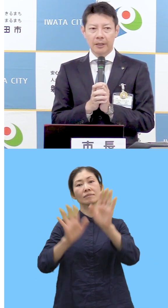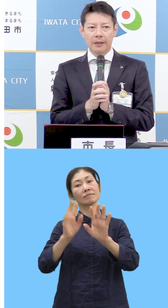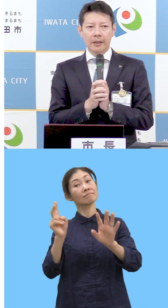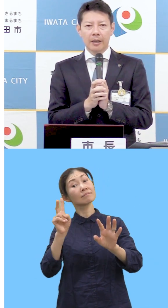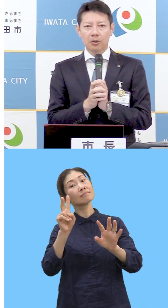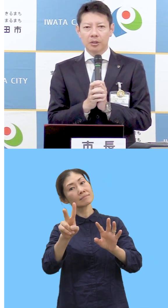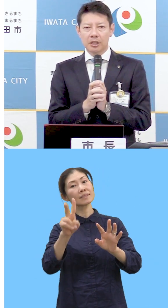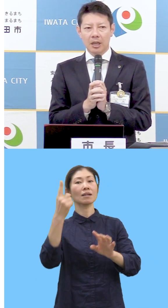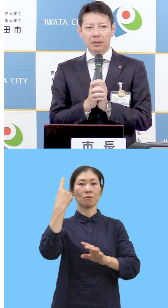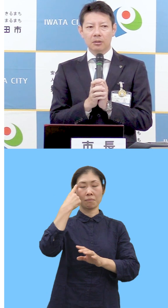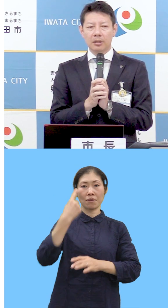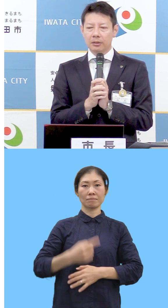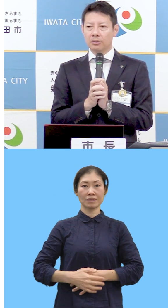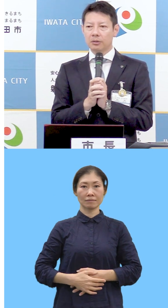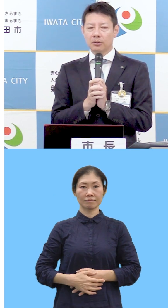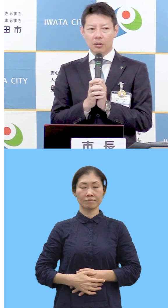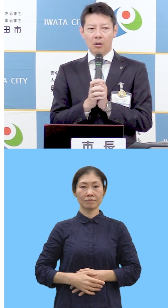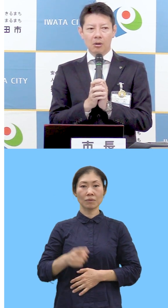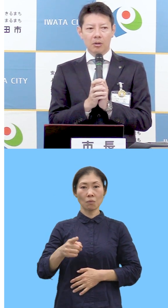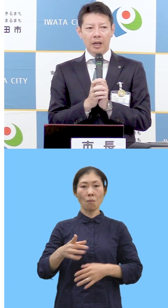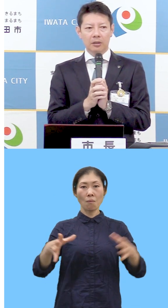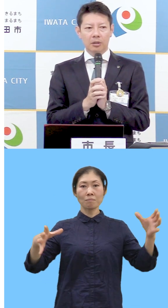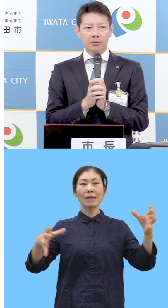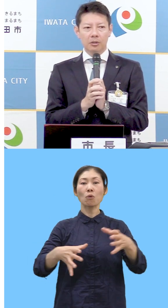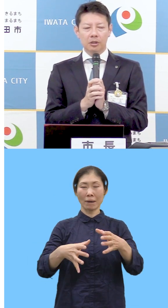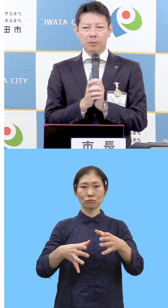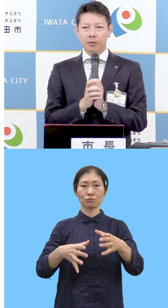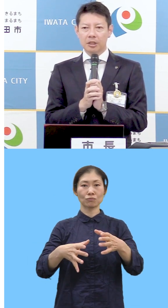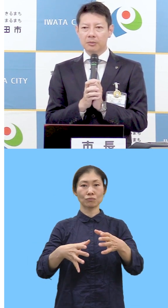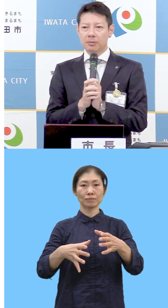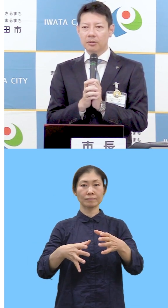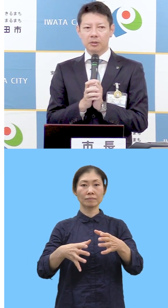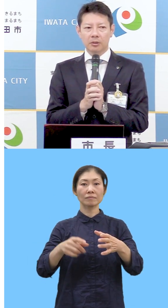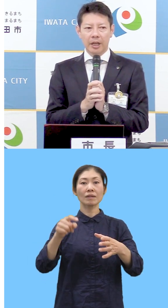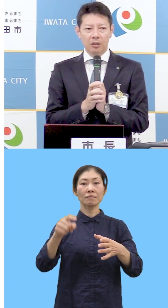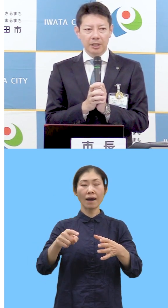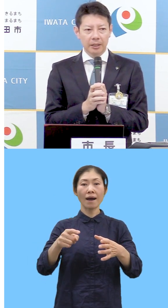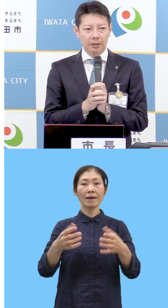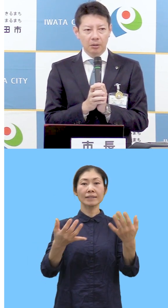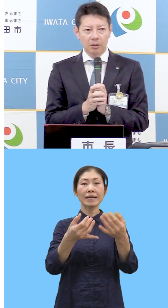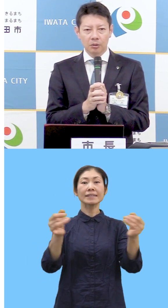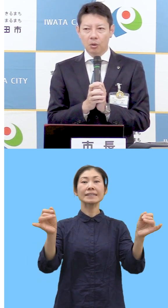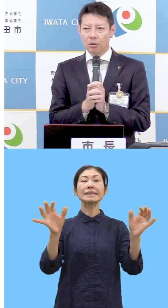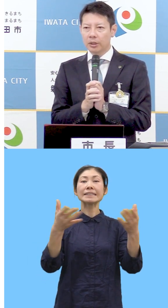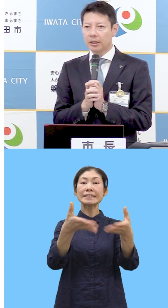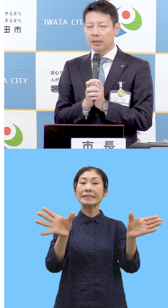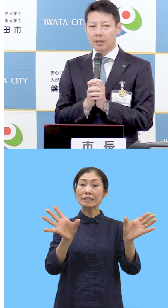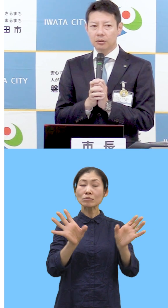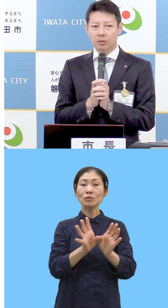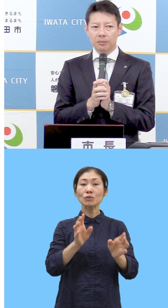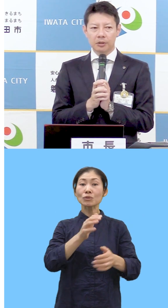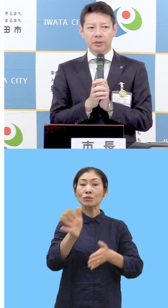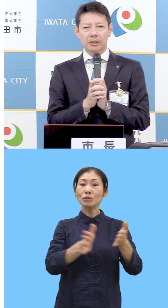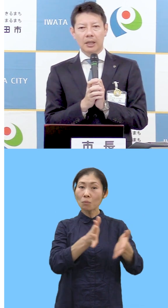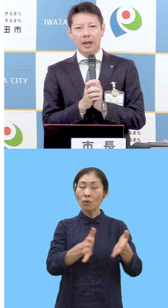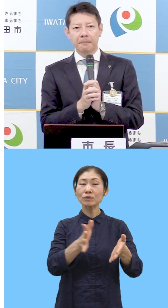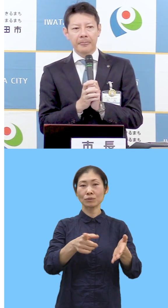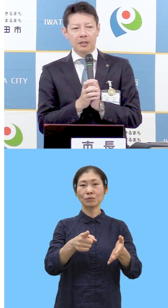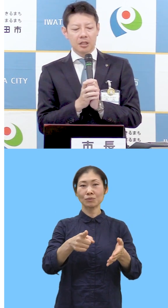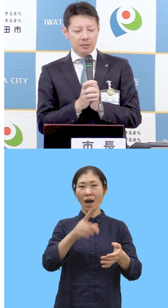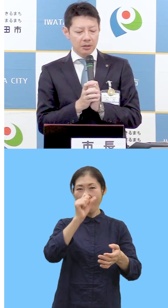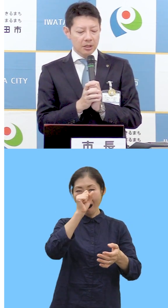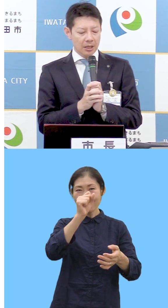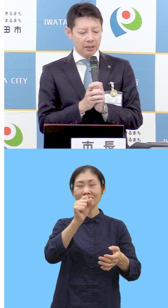ています。この一丸となるということ、やはりこれもチームスポーツの醍醐味かなと、個々で戦うこともそうです